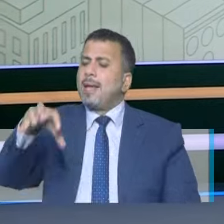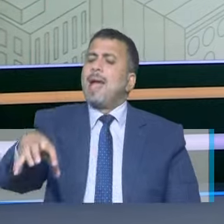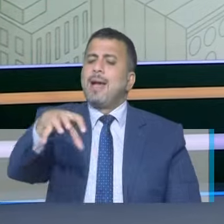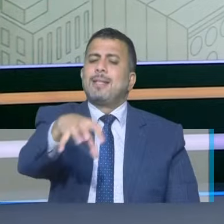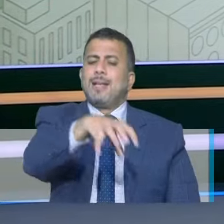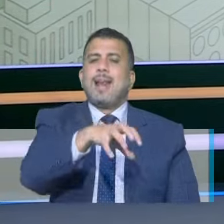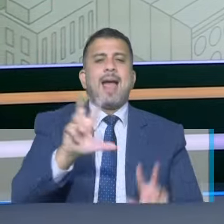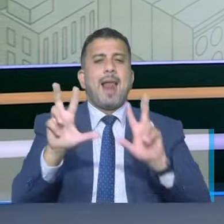الاعلاميه